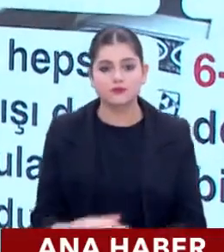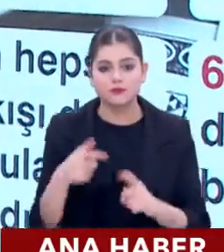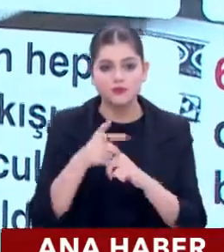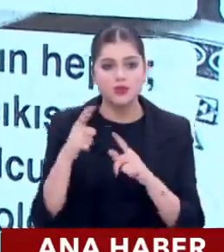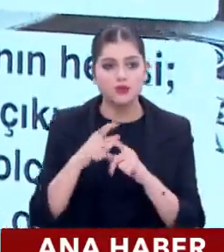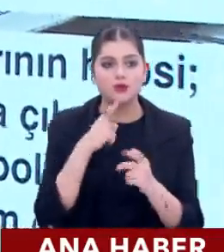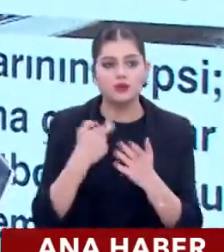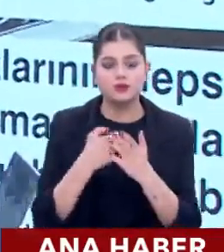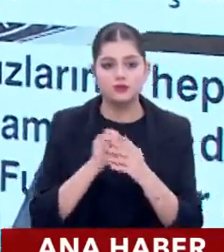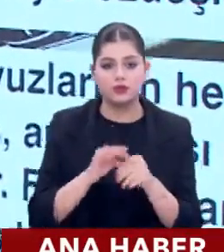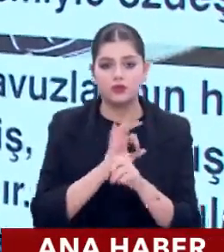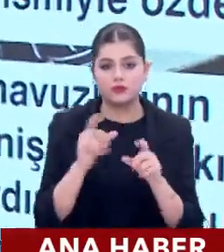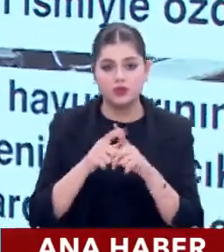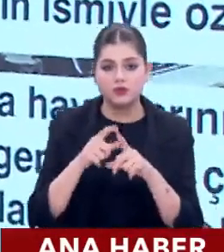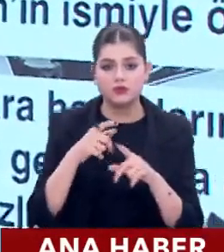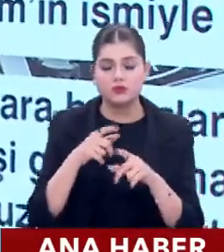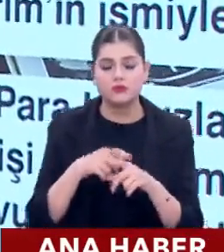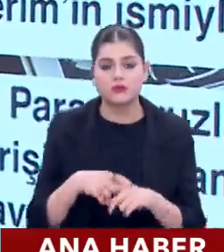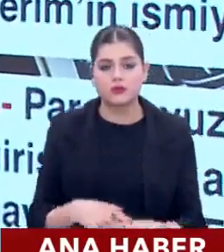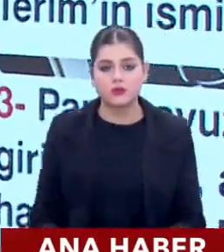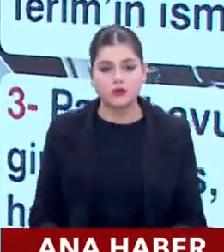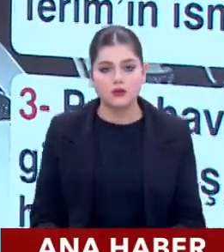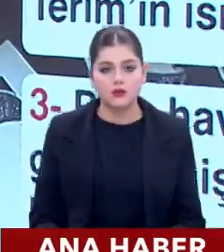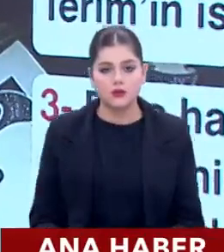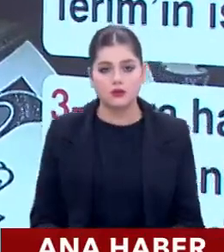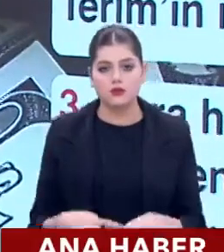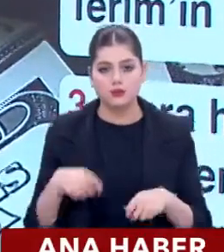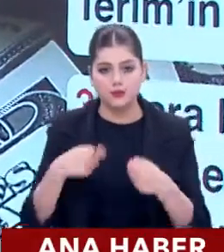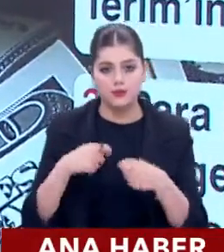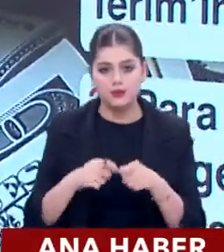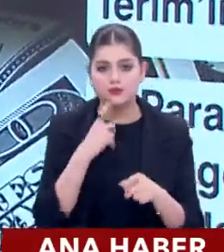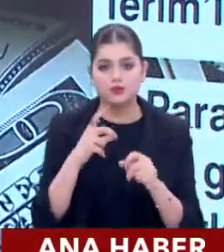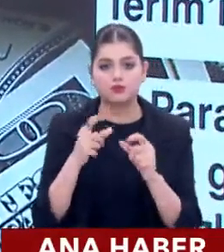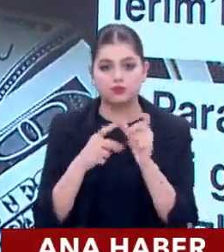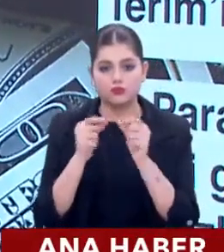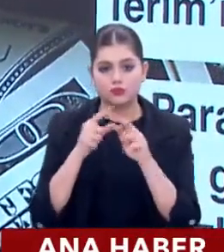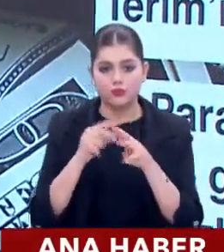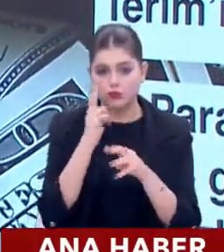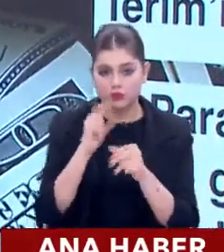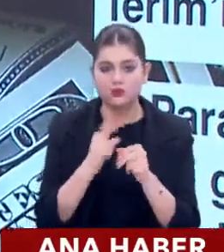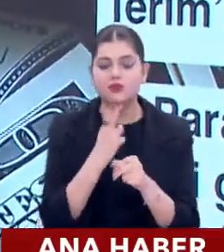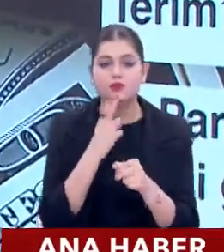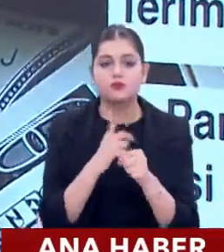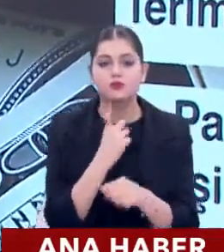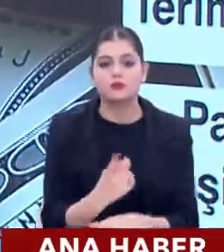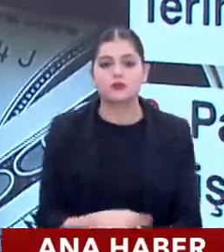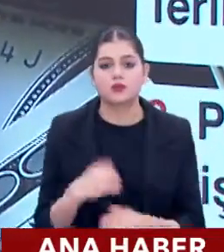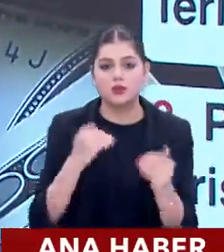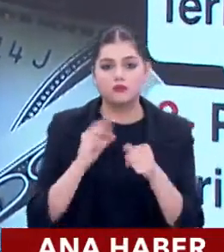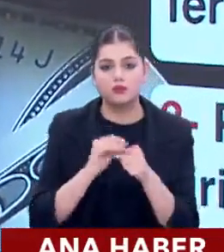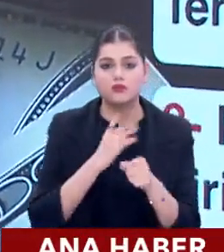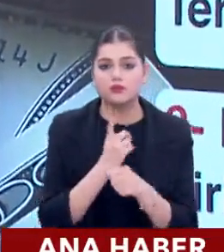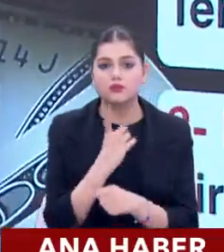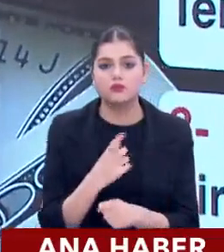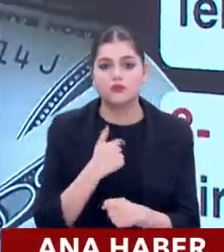Terim'in ismi adına Denizbank özür dilerim Bir e bankanın bir şubesinin müdürü bir kadın bir hanımefendi geldi dedi ki